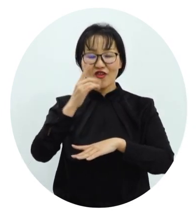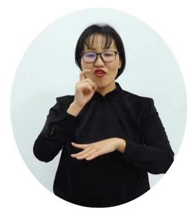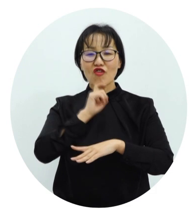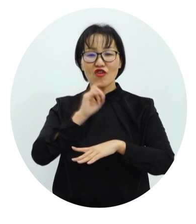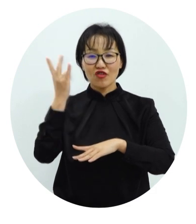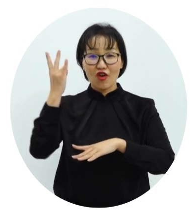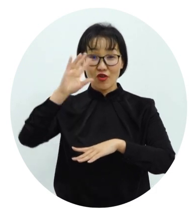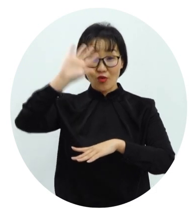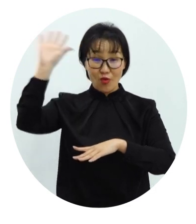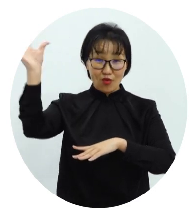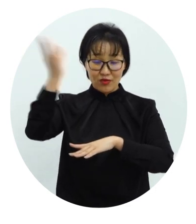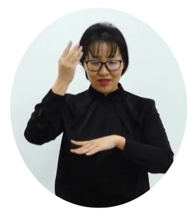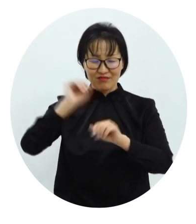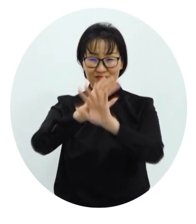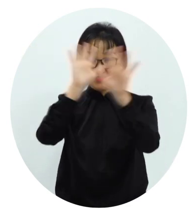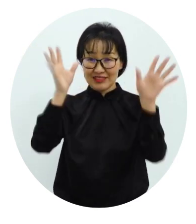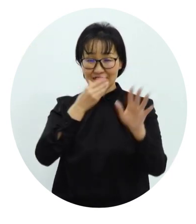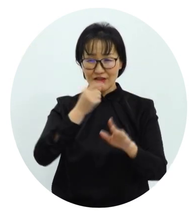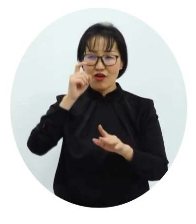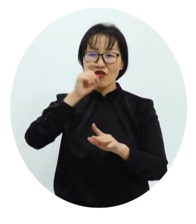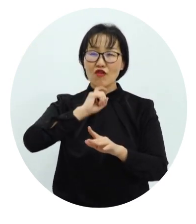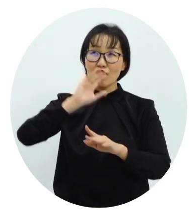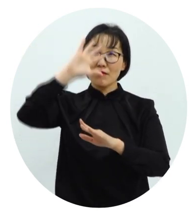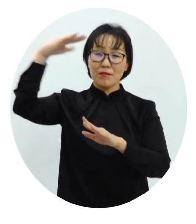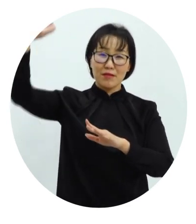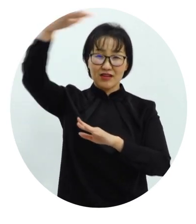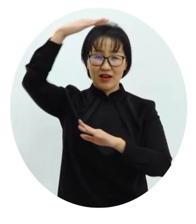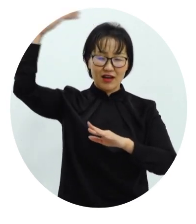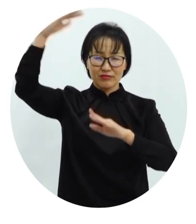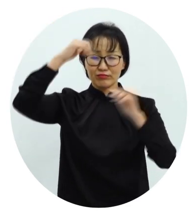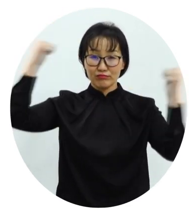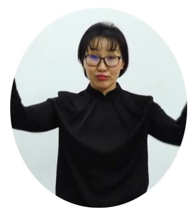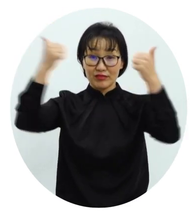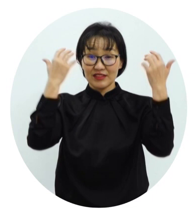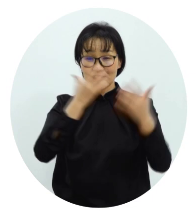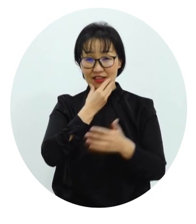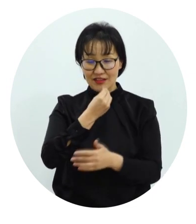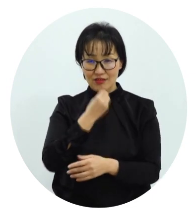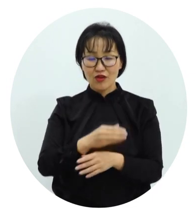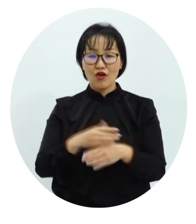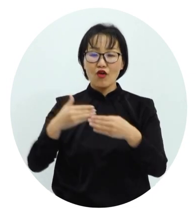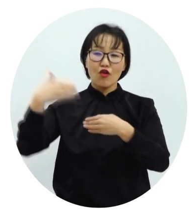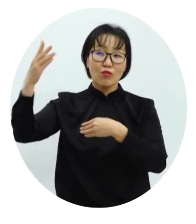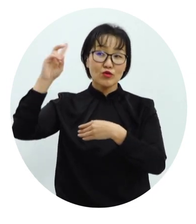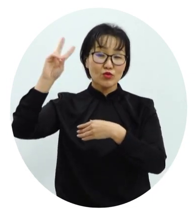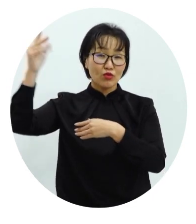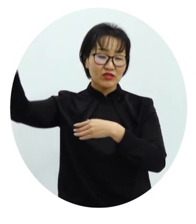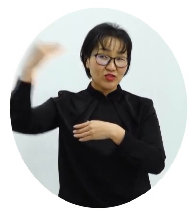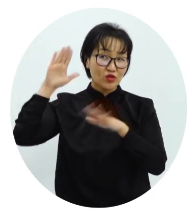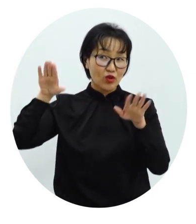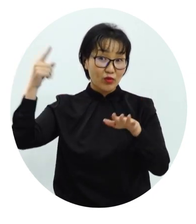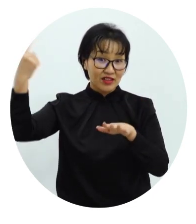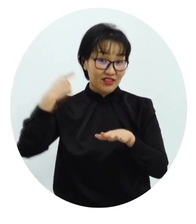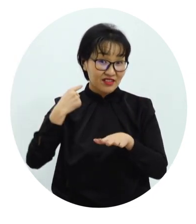хөх ногооны үнээр датхан сайхан, хөх мананд ороолгон суух сайхан, өмнө зөгт шувууд нисэх